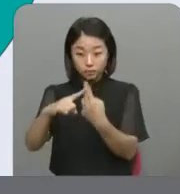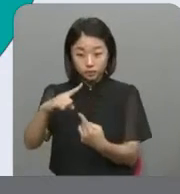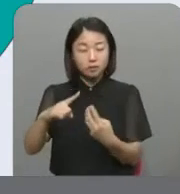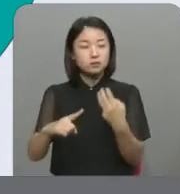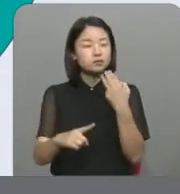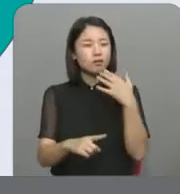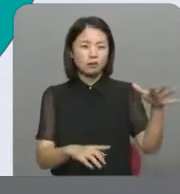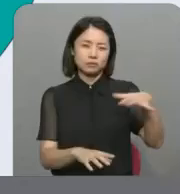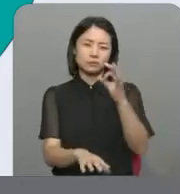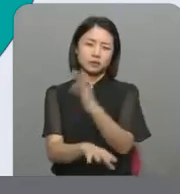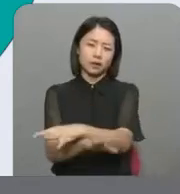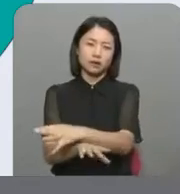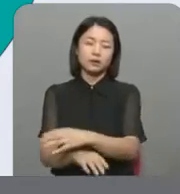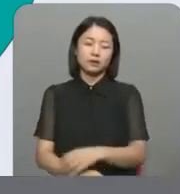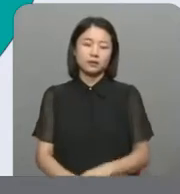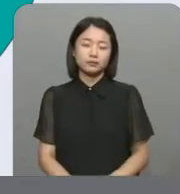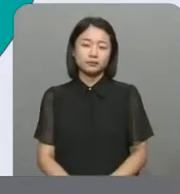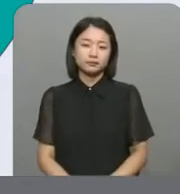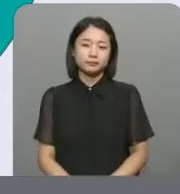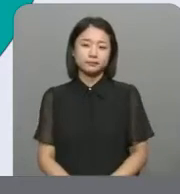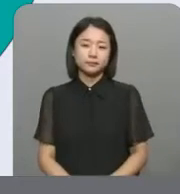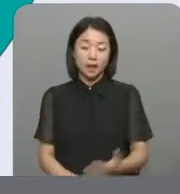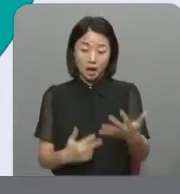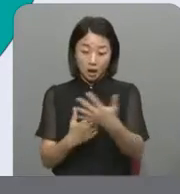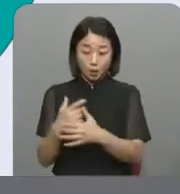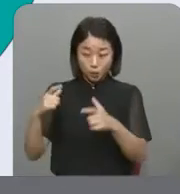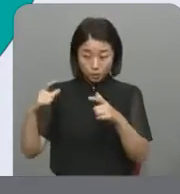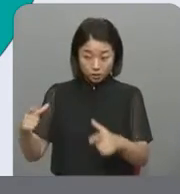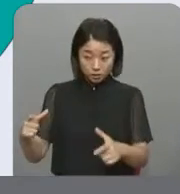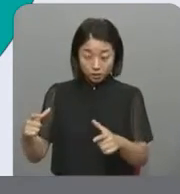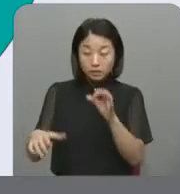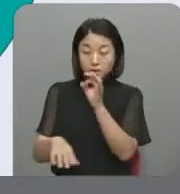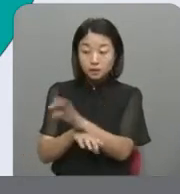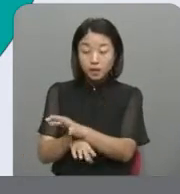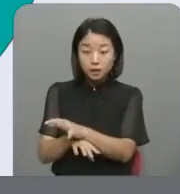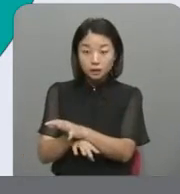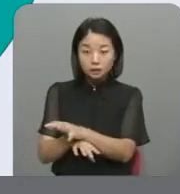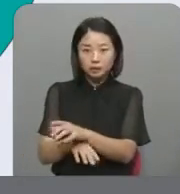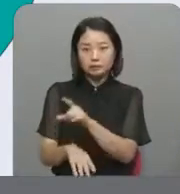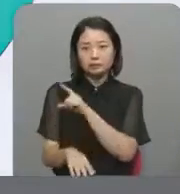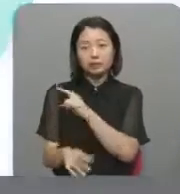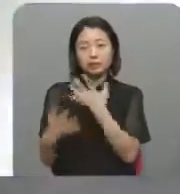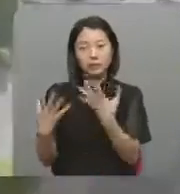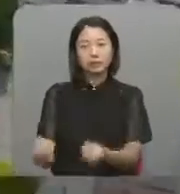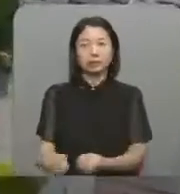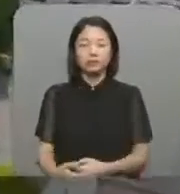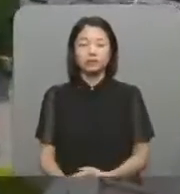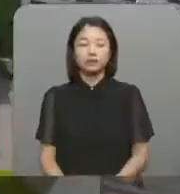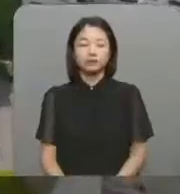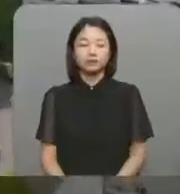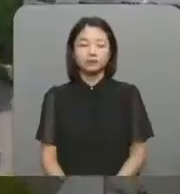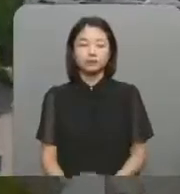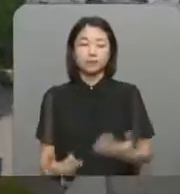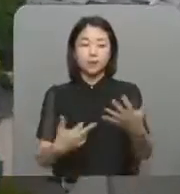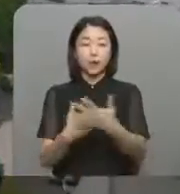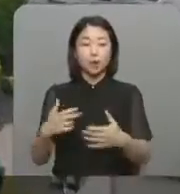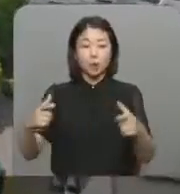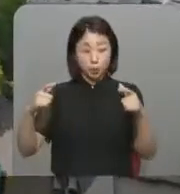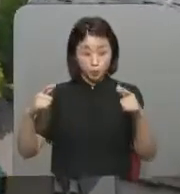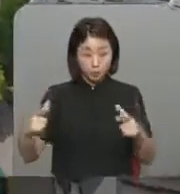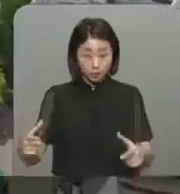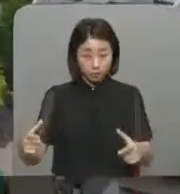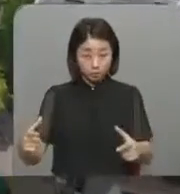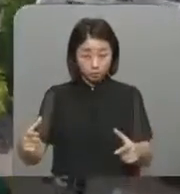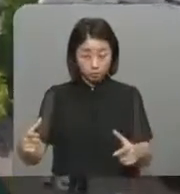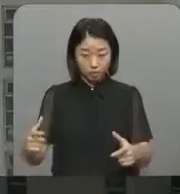외지인들이 사들였습니다. 외지인들의 강원도 주택 매입 규모는 역대 최대 규모입니다. 강원도는 부동산